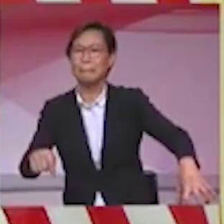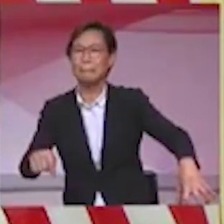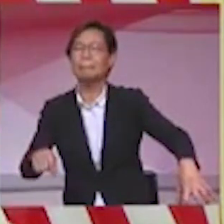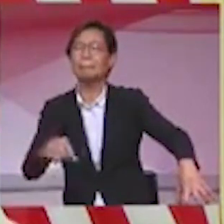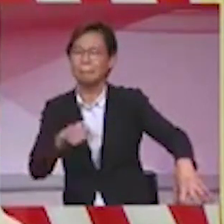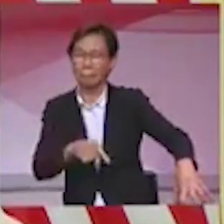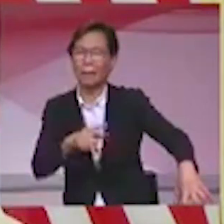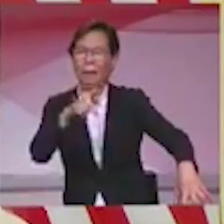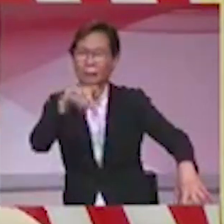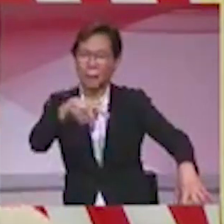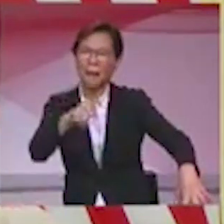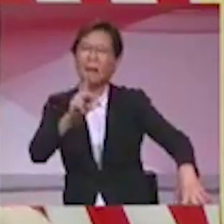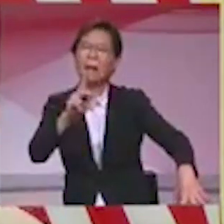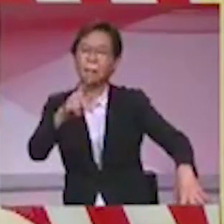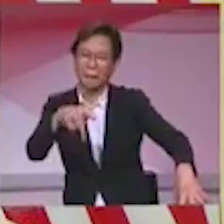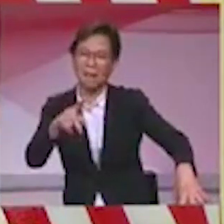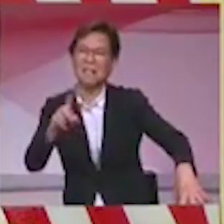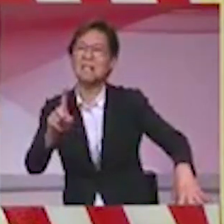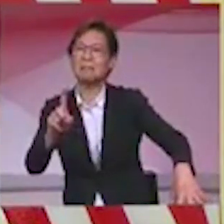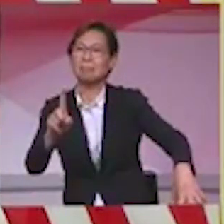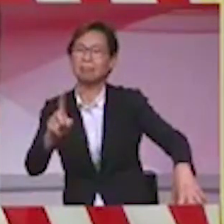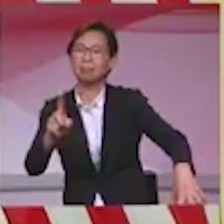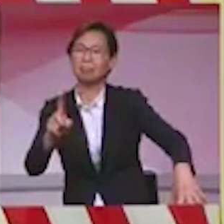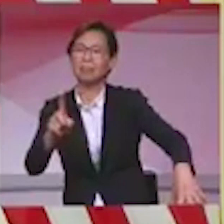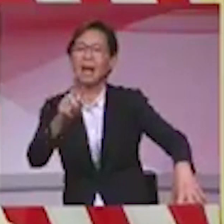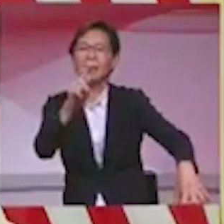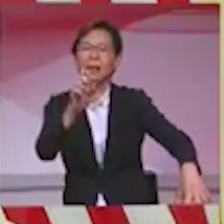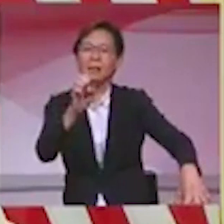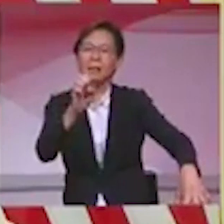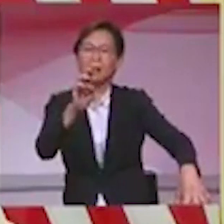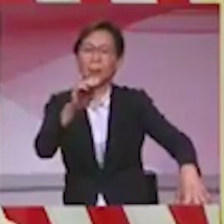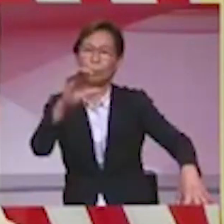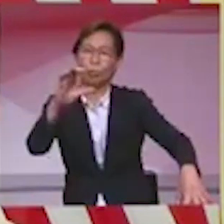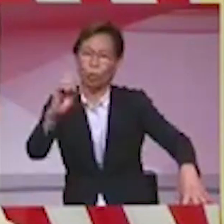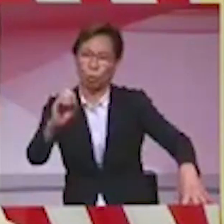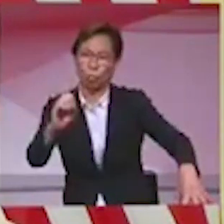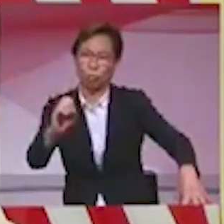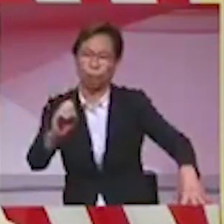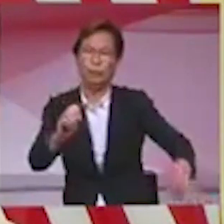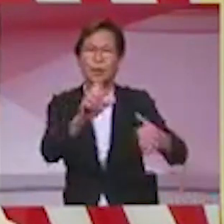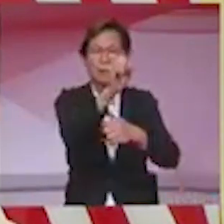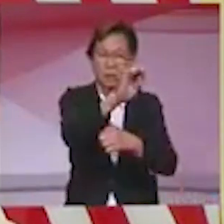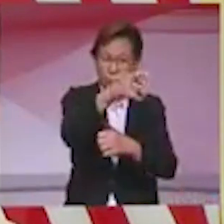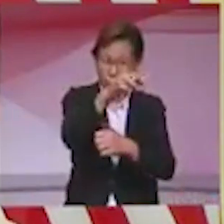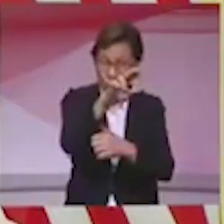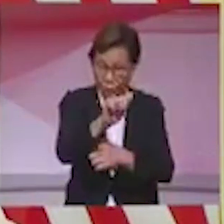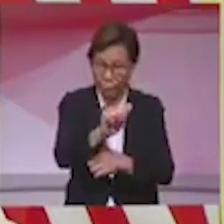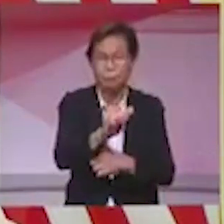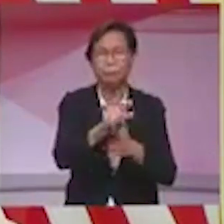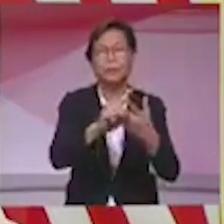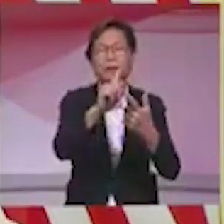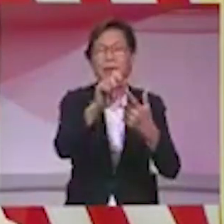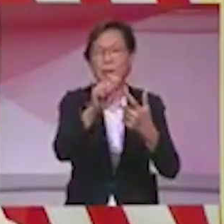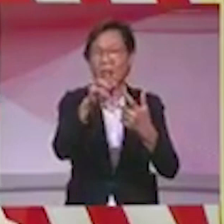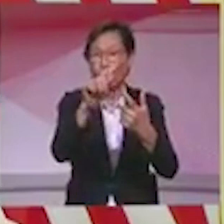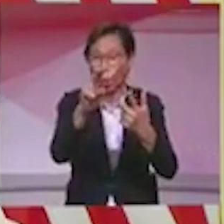dikenakan Pique PD pentaksiran lupa darah yaitu sempurna awal